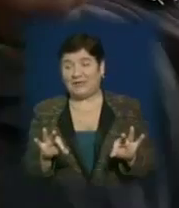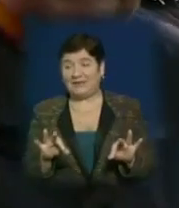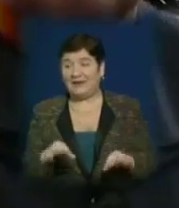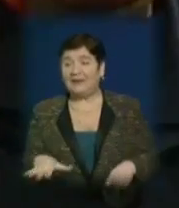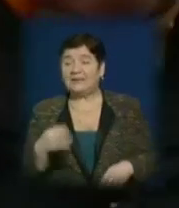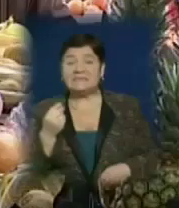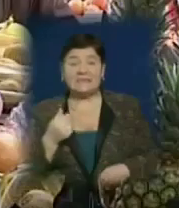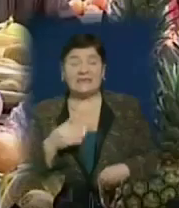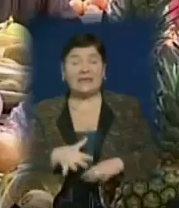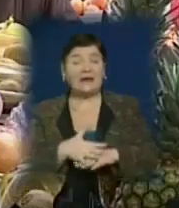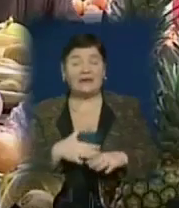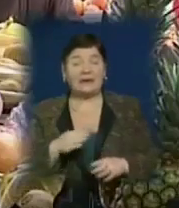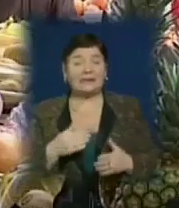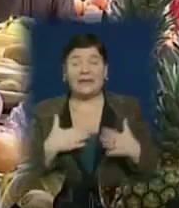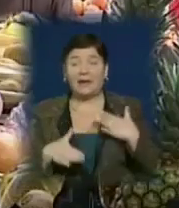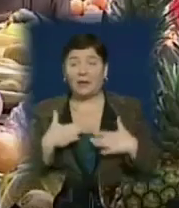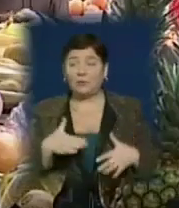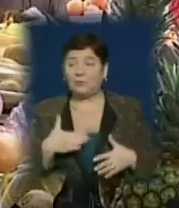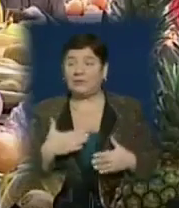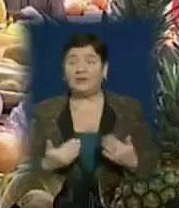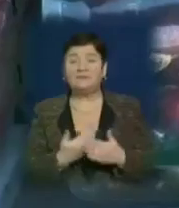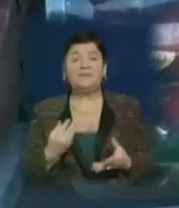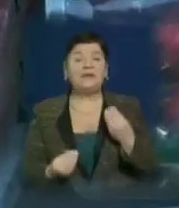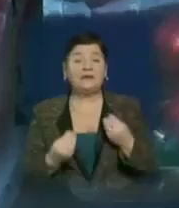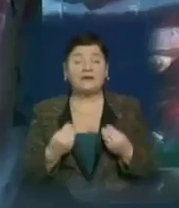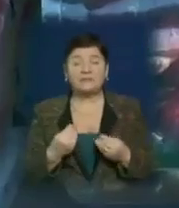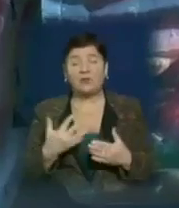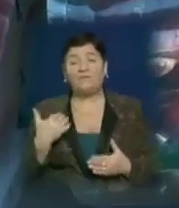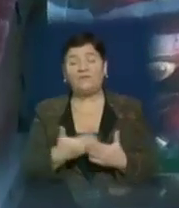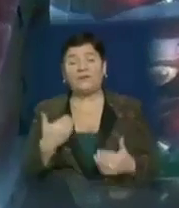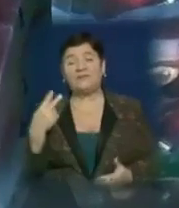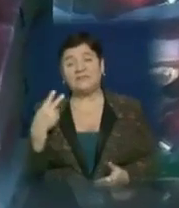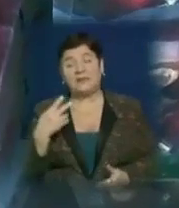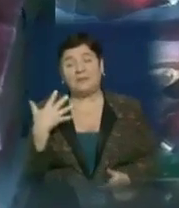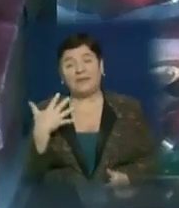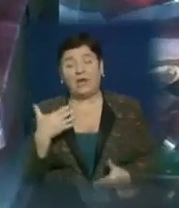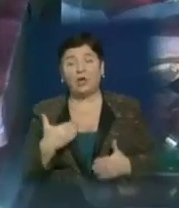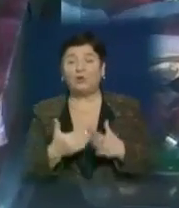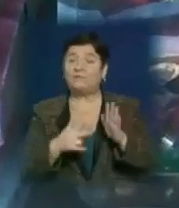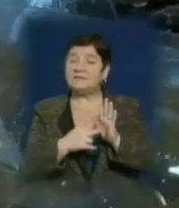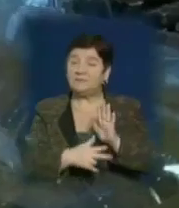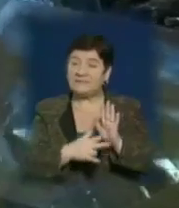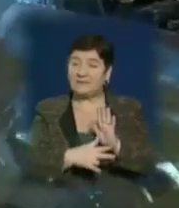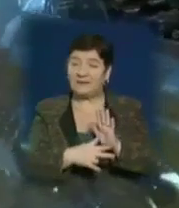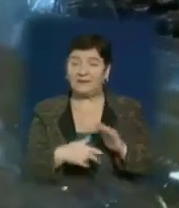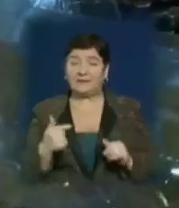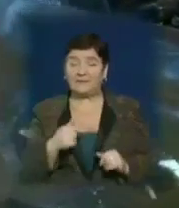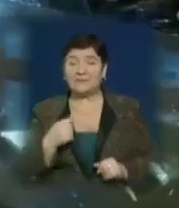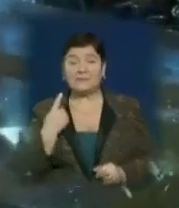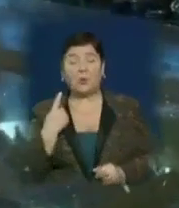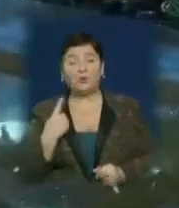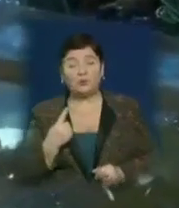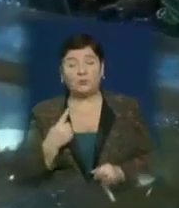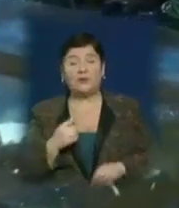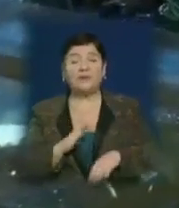ринках не радують. Вартість новорічних іграшок варіюється від 25 до 80 гривень за набір. За одну іграшку